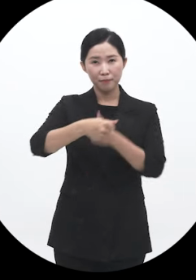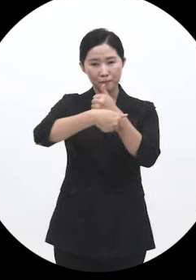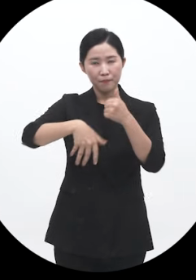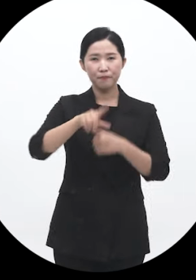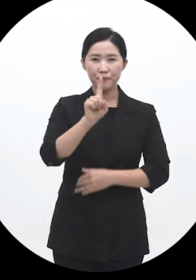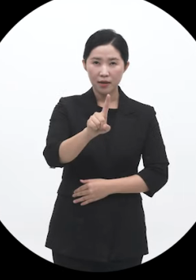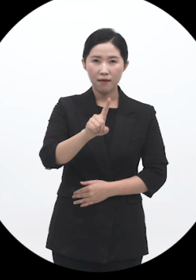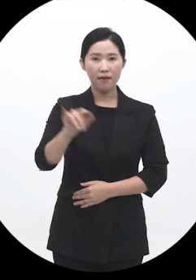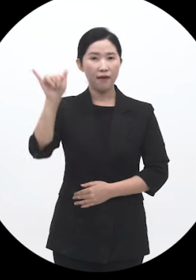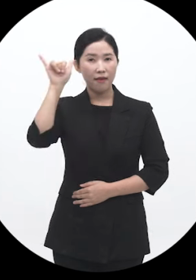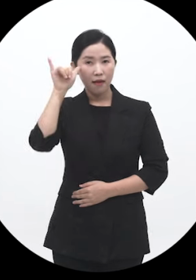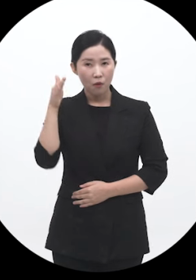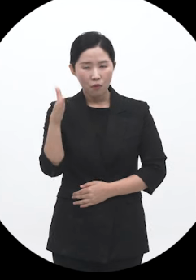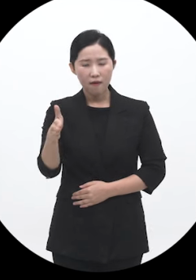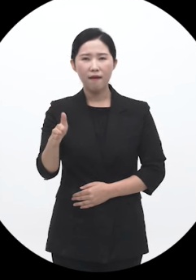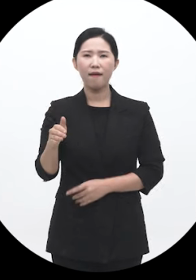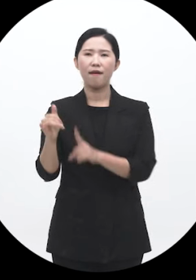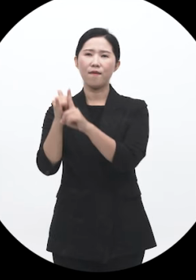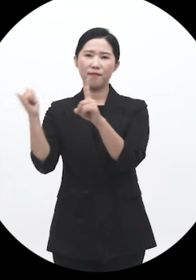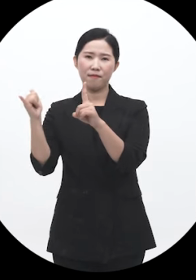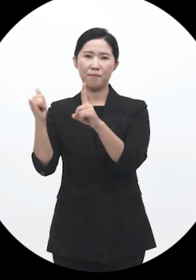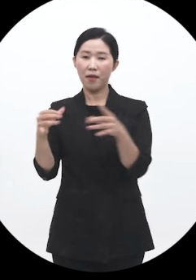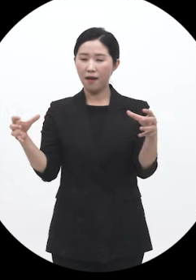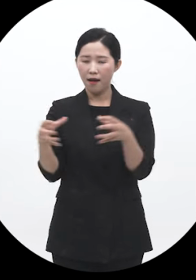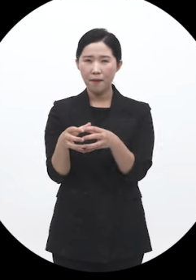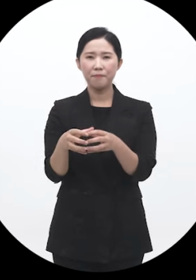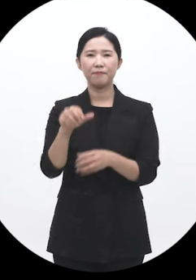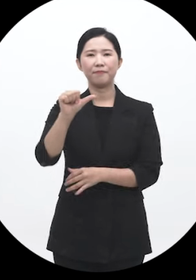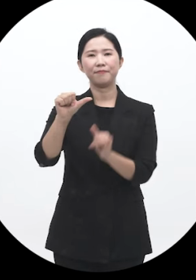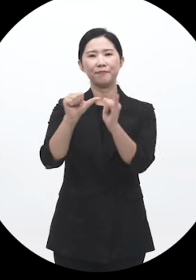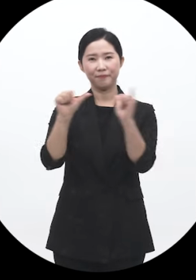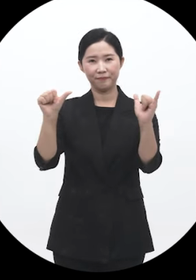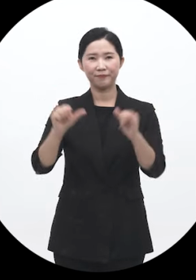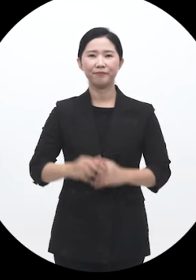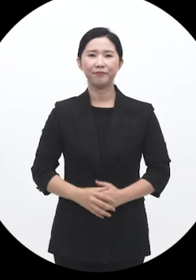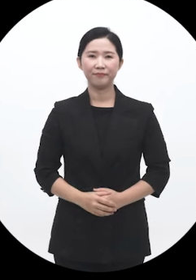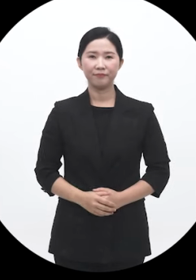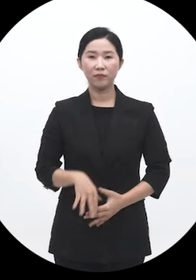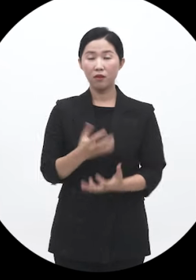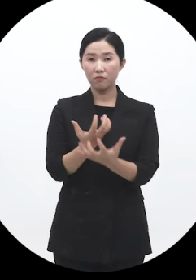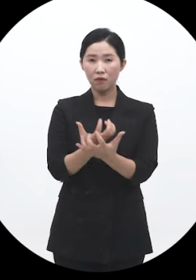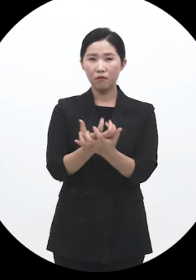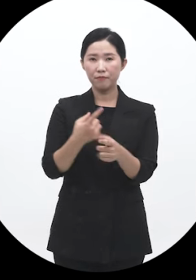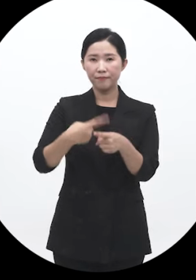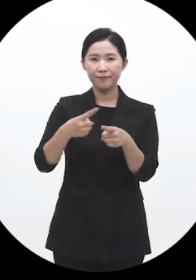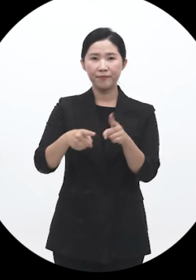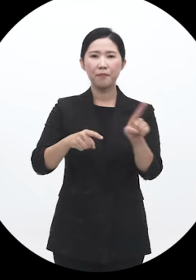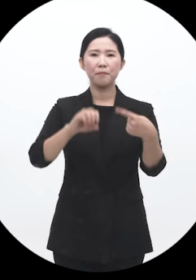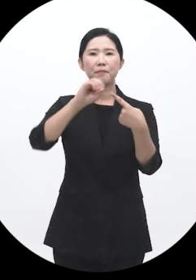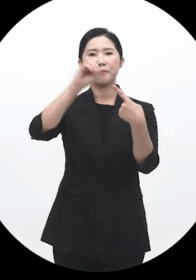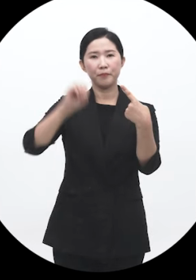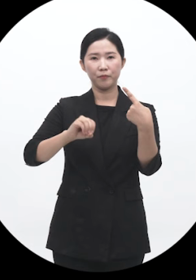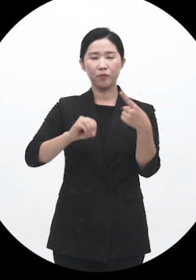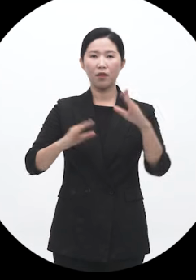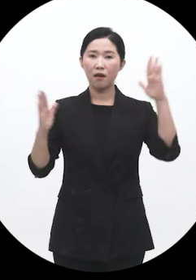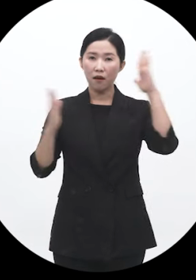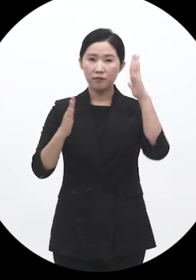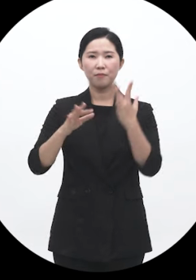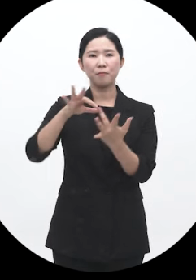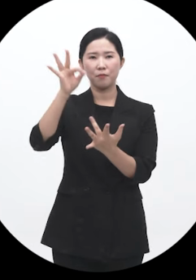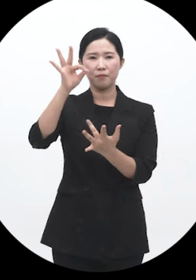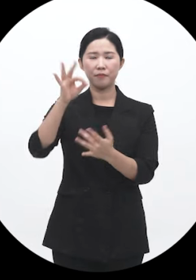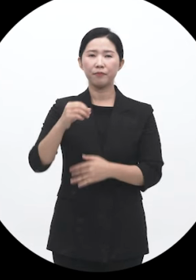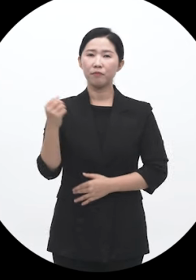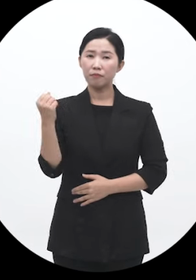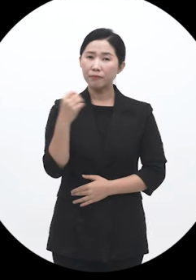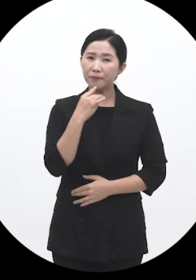AI의공학과에서 각각 1명씩 선발합니다. 전형 방법은 서류 100%이며 수능 최저학력